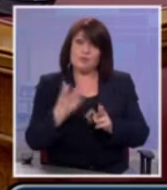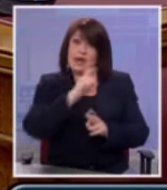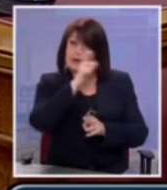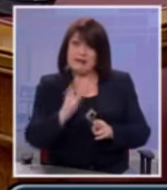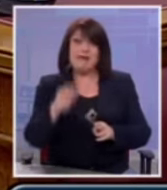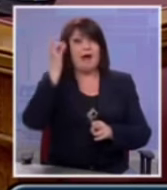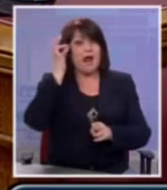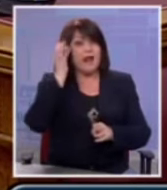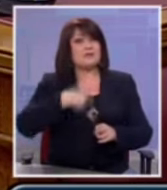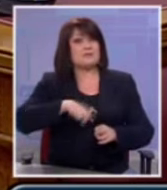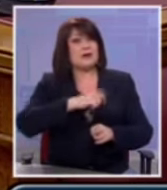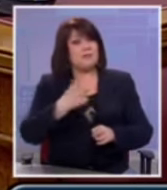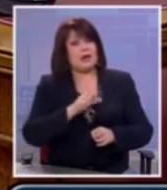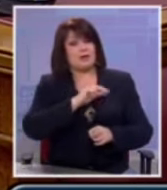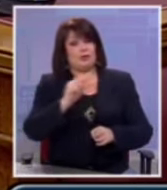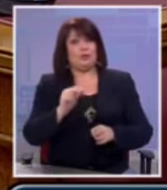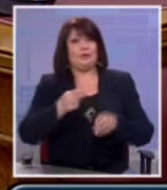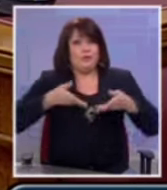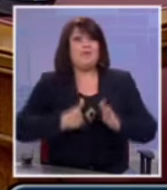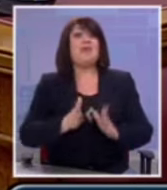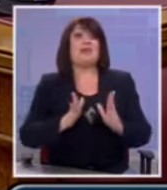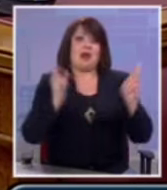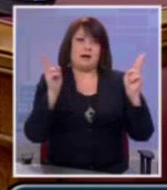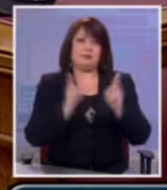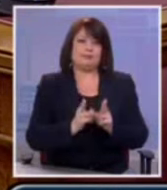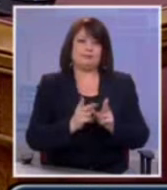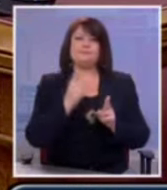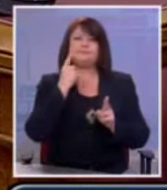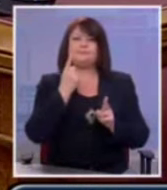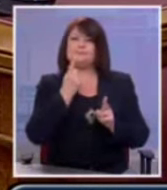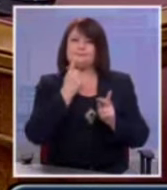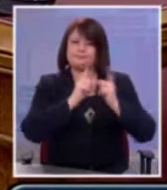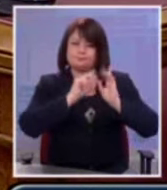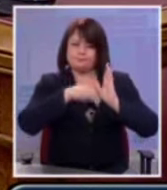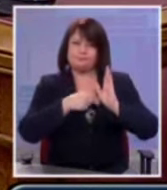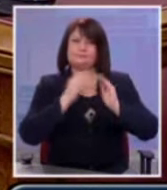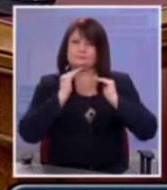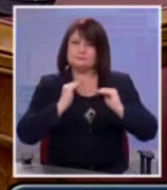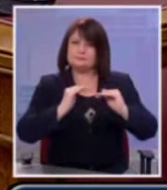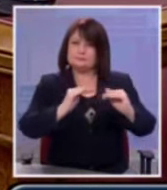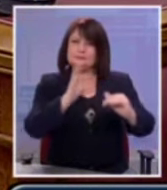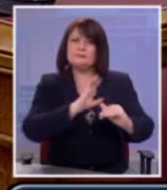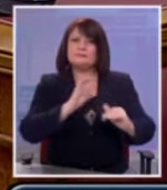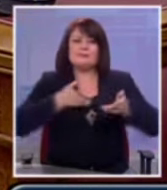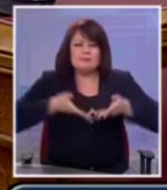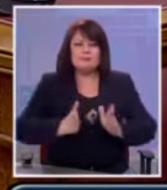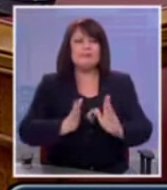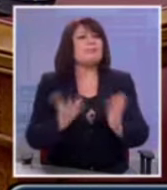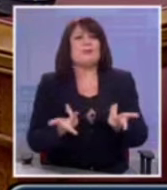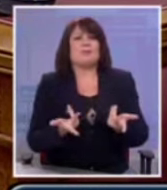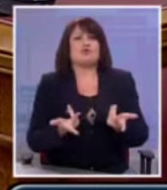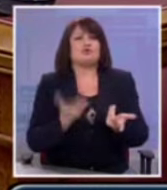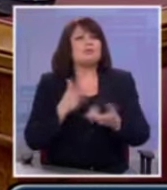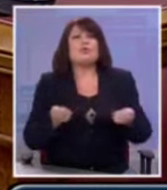και στη Γαλλία και στην Ισπανία. Θα πρέπει να δούμε στα πλαίσια του Συμφώνου Σταθερότητας της Ευρώπης πώς λύνεται αυτό το δημογραφικό πρόβλημα και